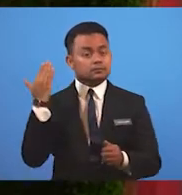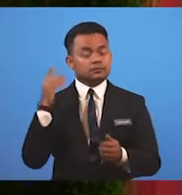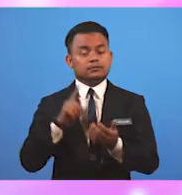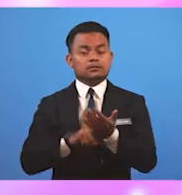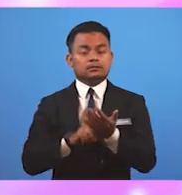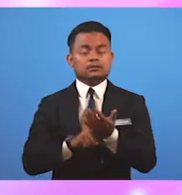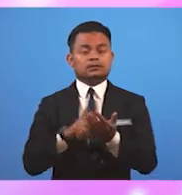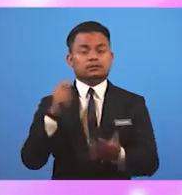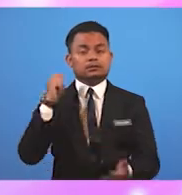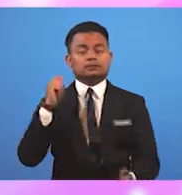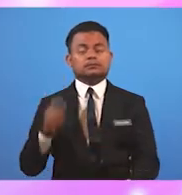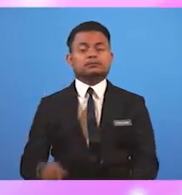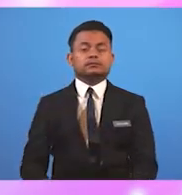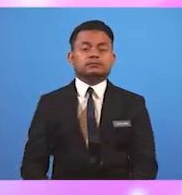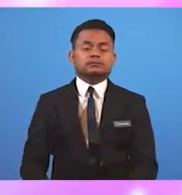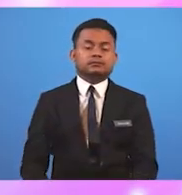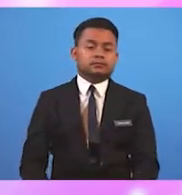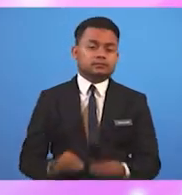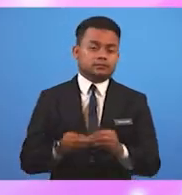tadi. Soalan yang kedua,